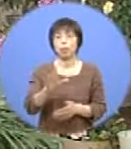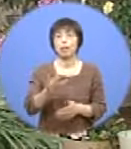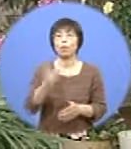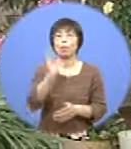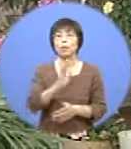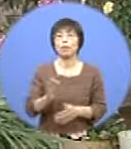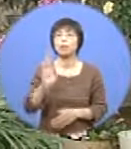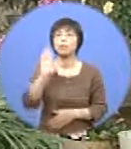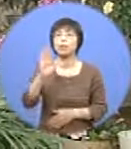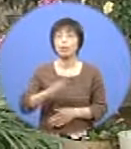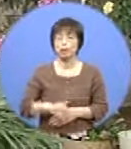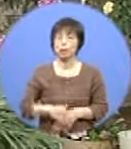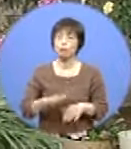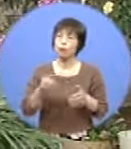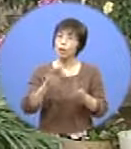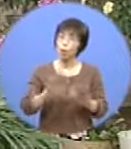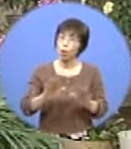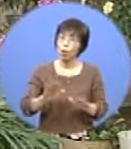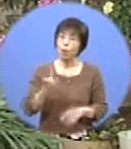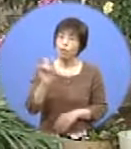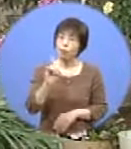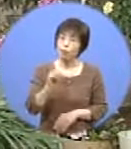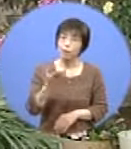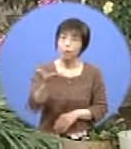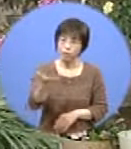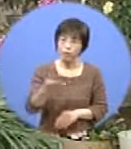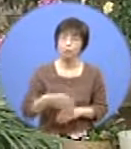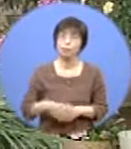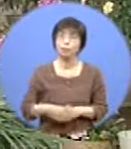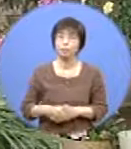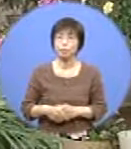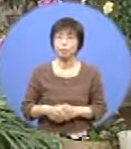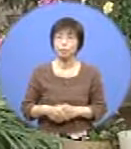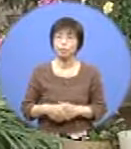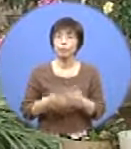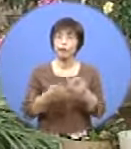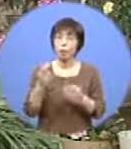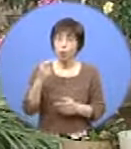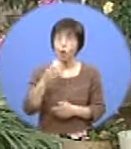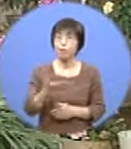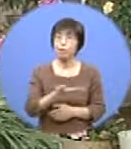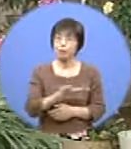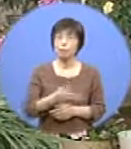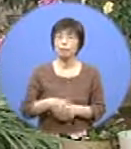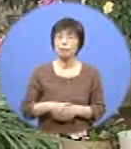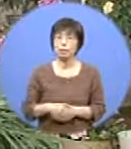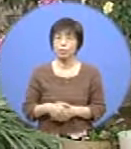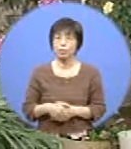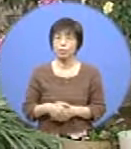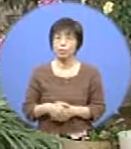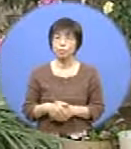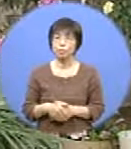です。今週はどんな県産品が登場するのでしょうか。こちらをご覧ください。